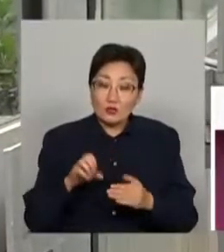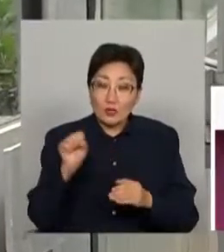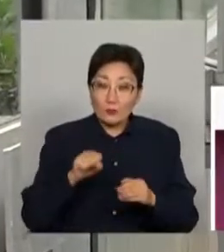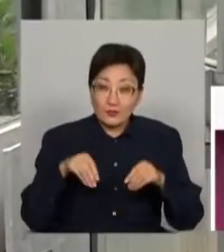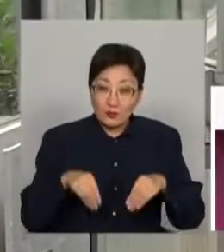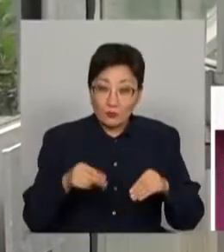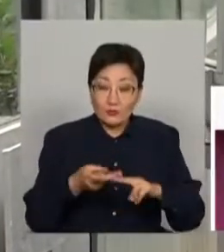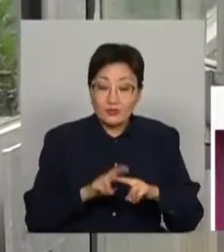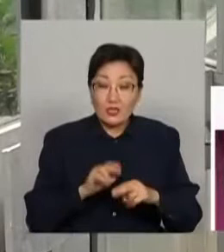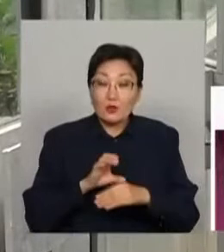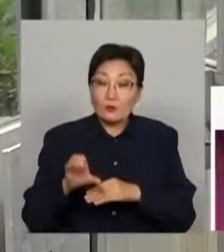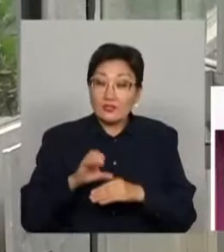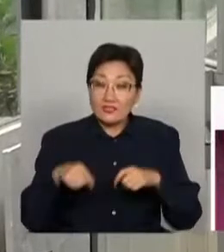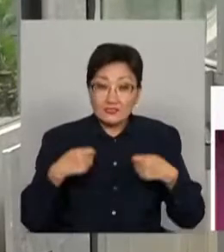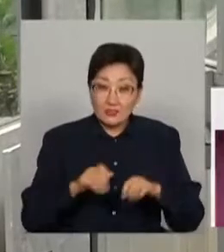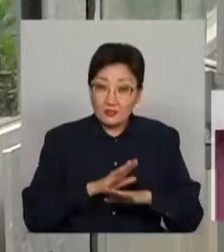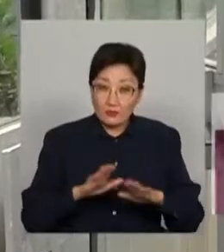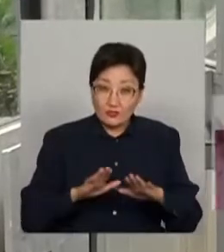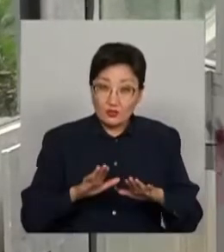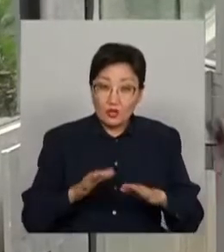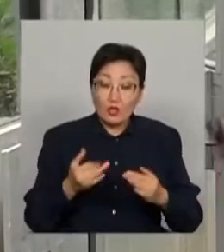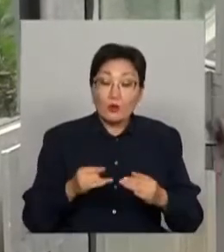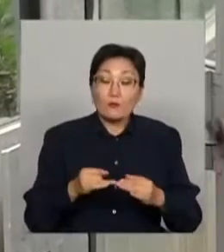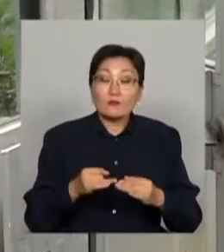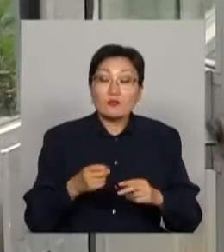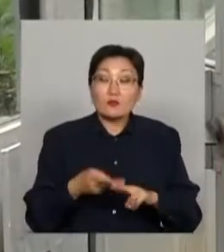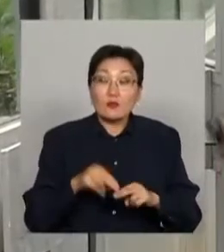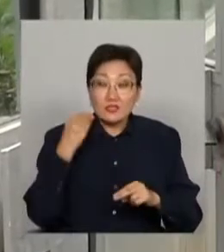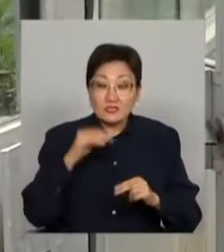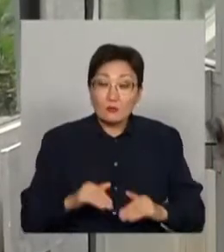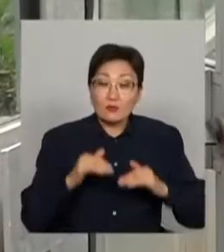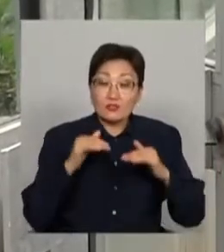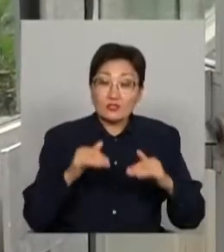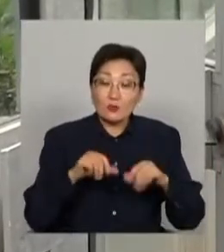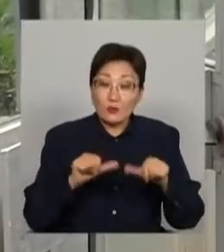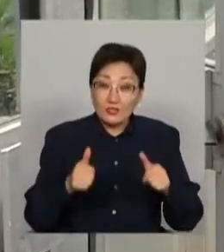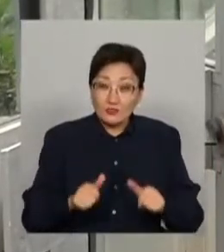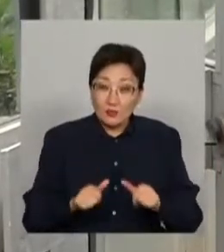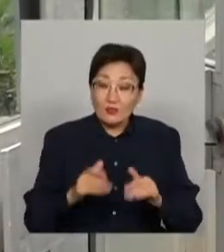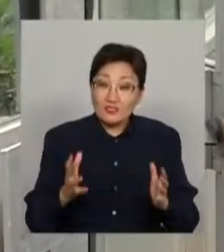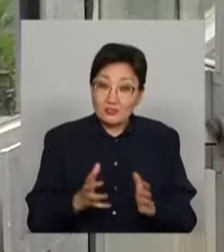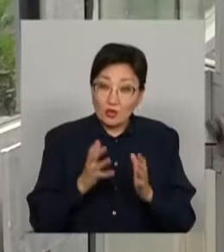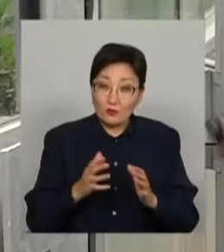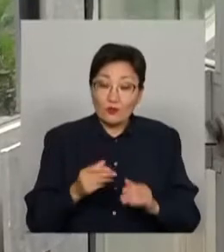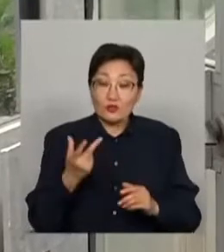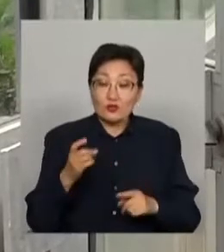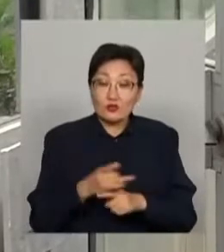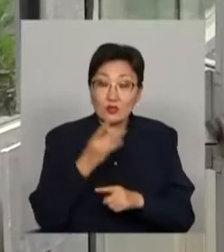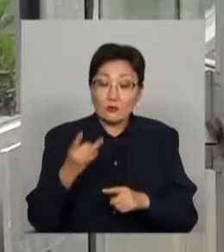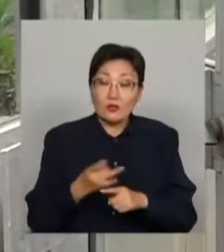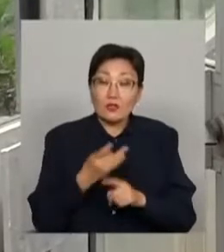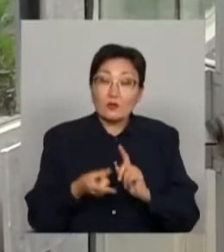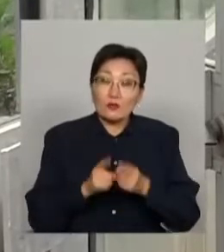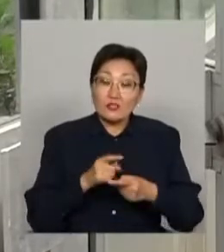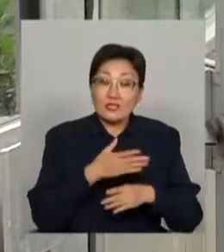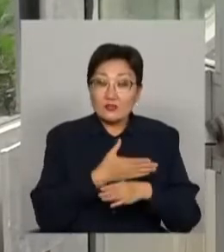Алайда бұл өнім тауар ретінде сатылымға шығарылмайды. Ол жидектің сапасы жоғары генетикалық түр ретінде ғана сақталады. Тек үшінші мәрте репродукцияланғаннан